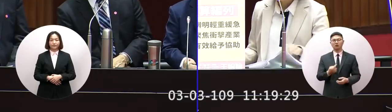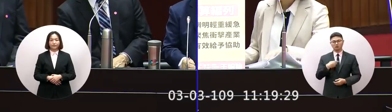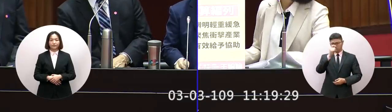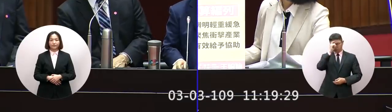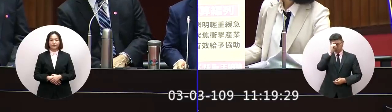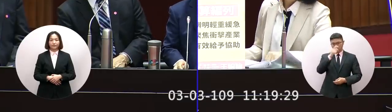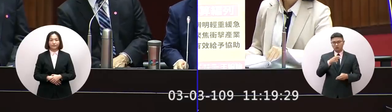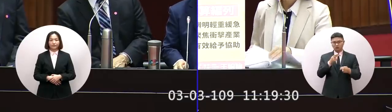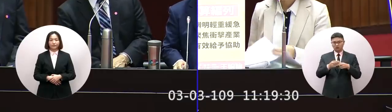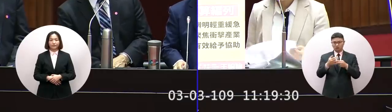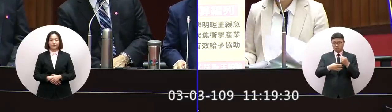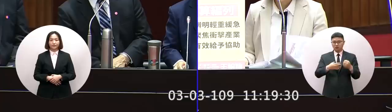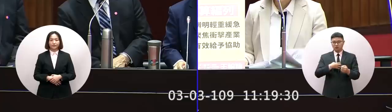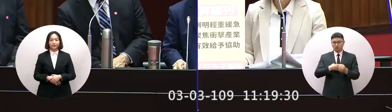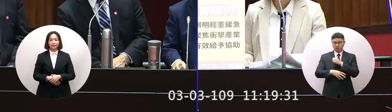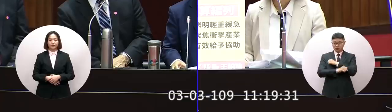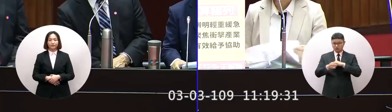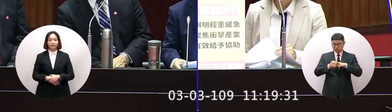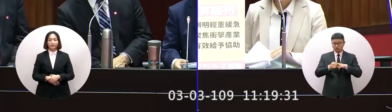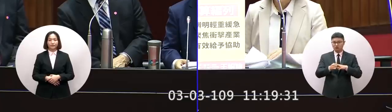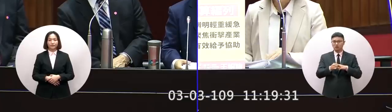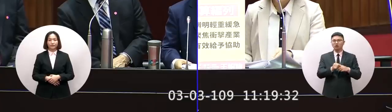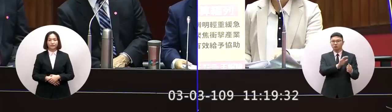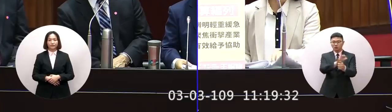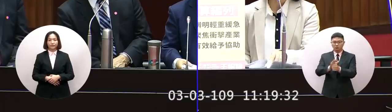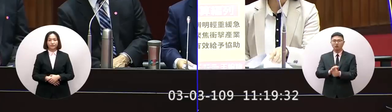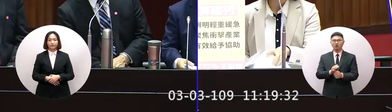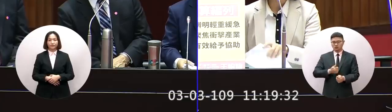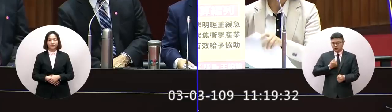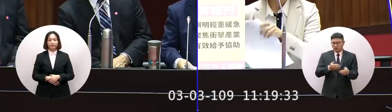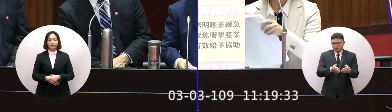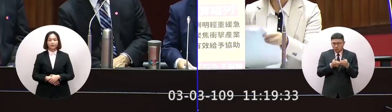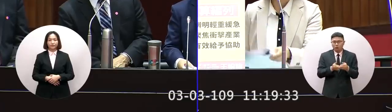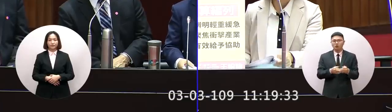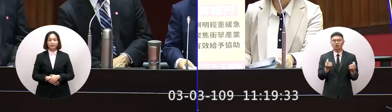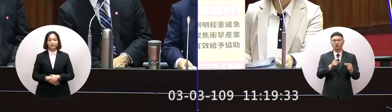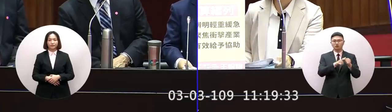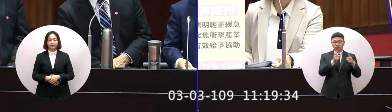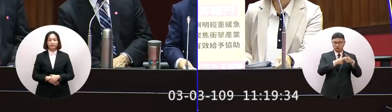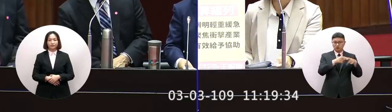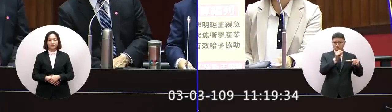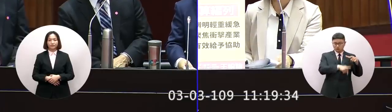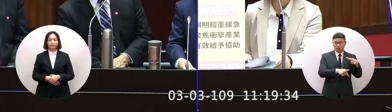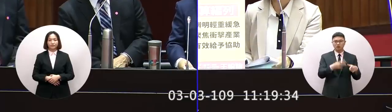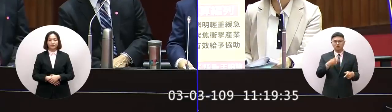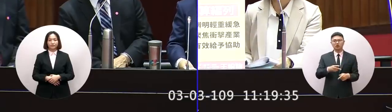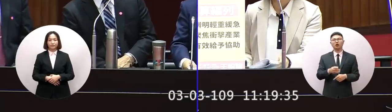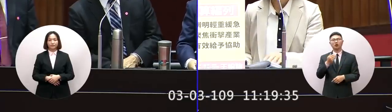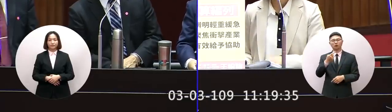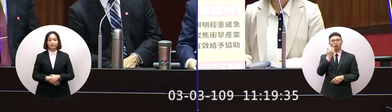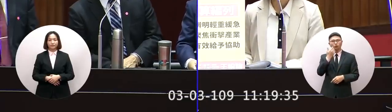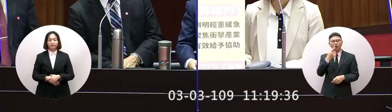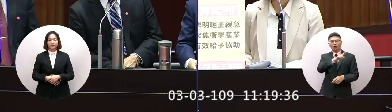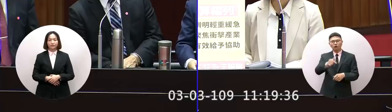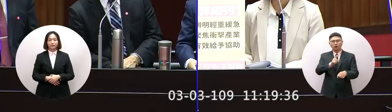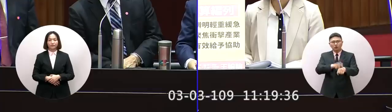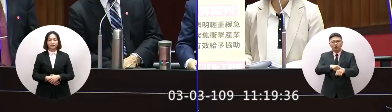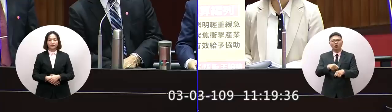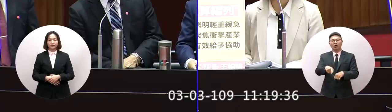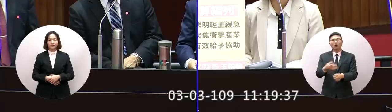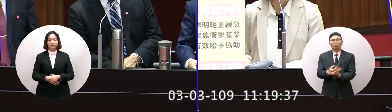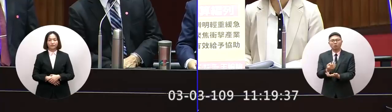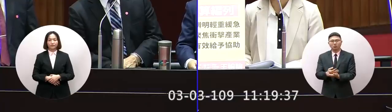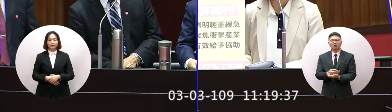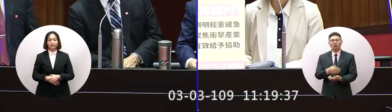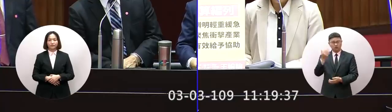望我们可以针对必要的人来做补助，比如说中小企业或是担保品，尤其是担保品不足的这些过去经营优良的